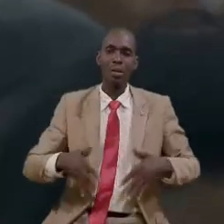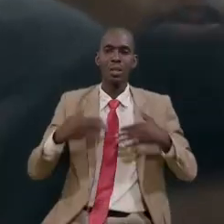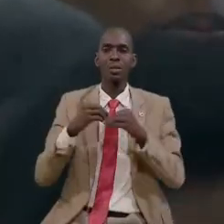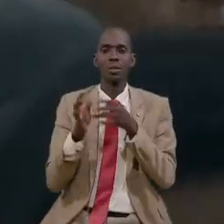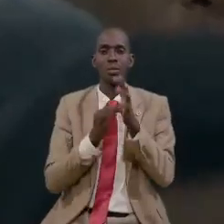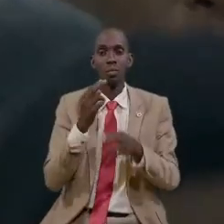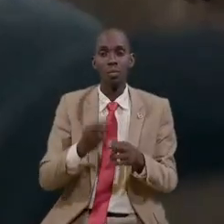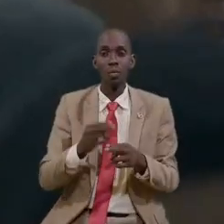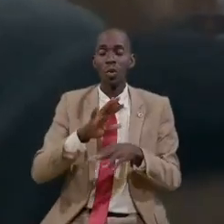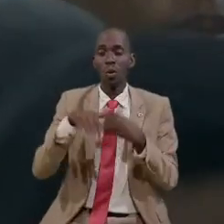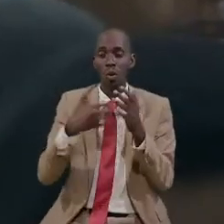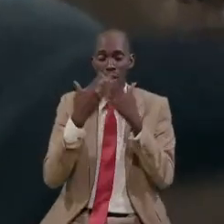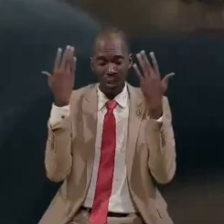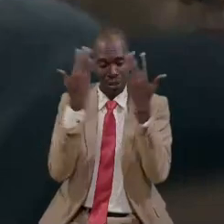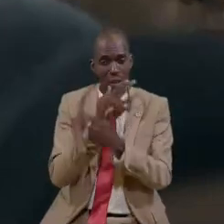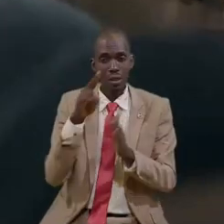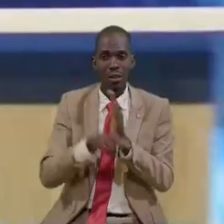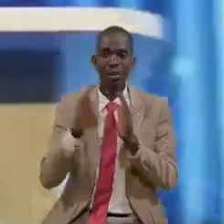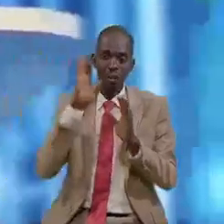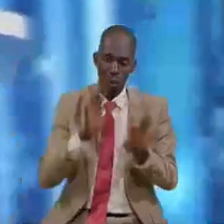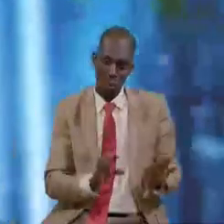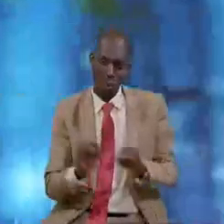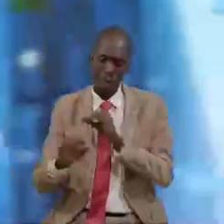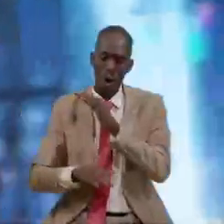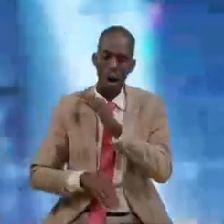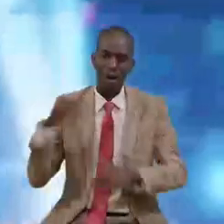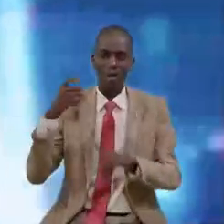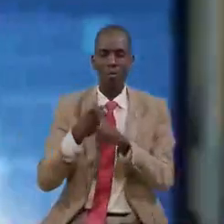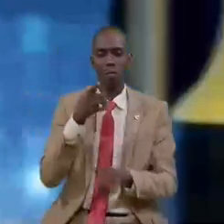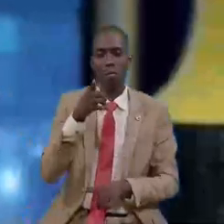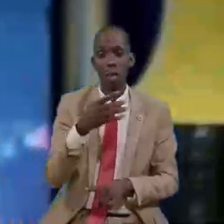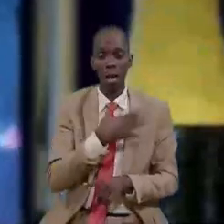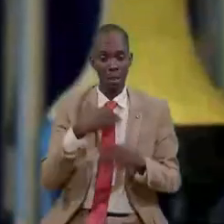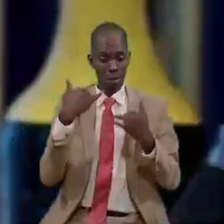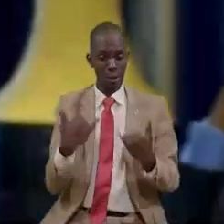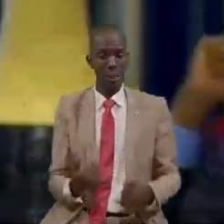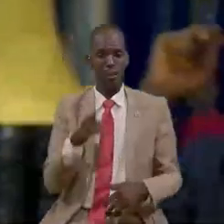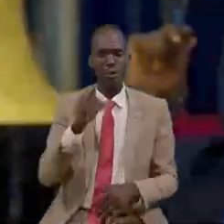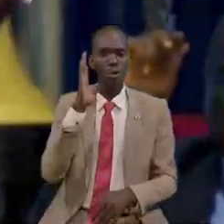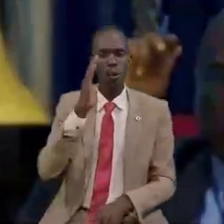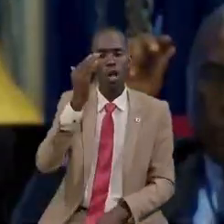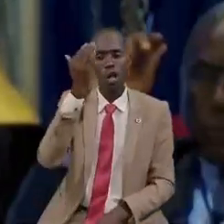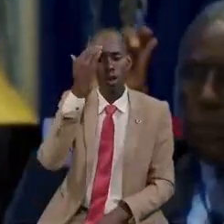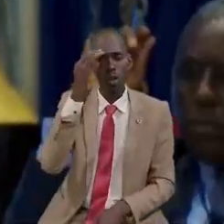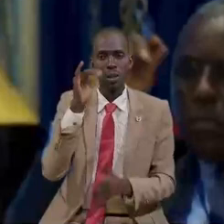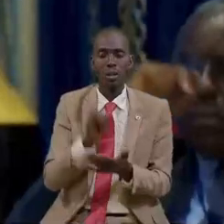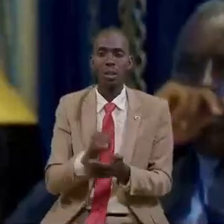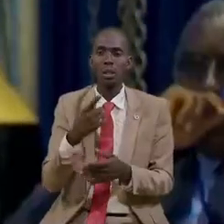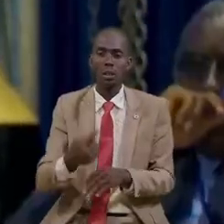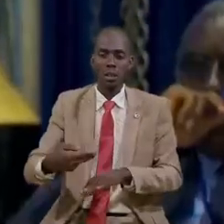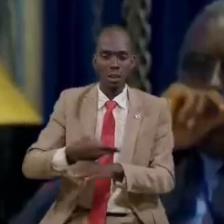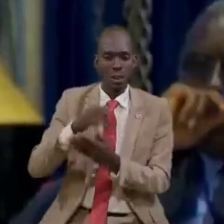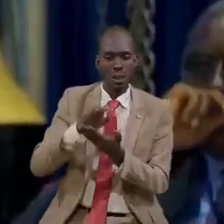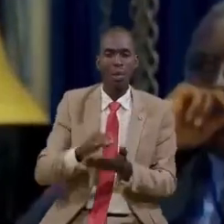ténèbres vont fuir votre vie. Et vous saurez que la lampe est